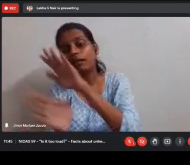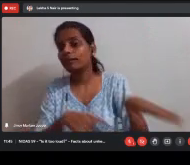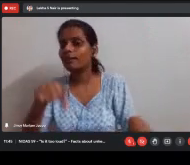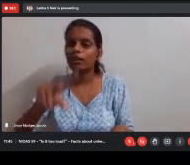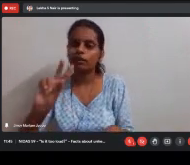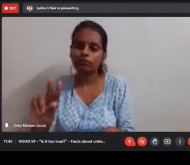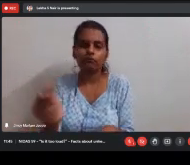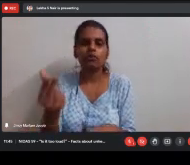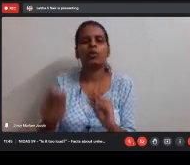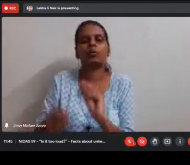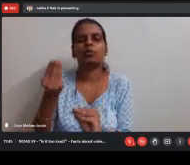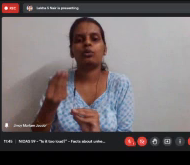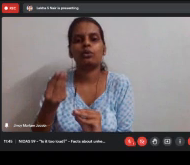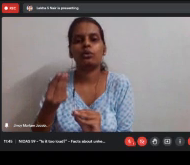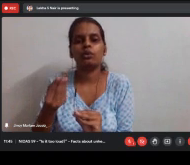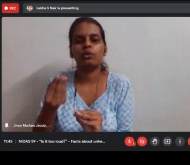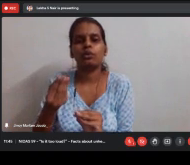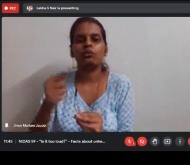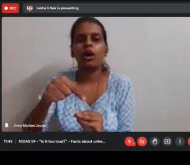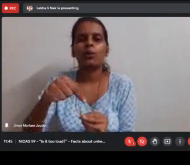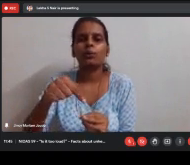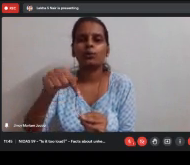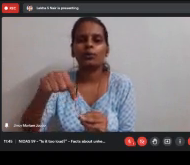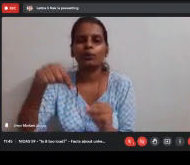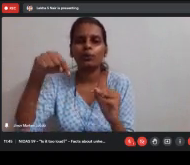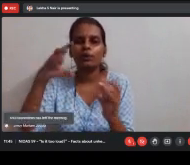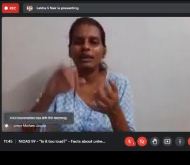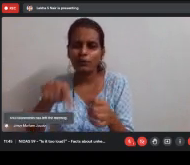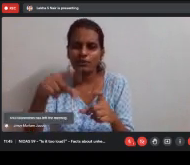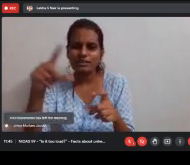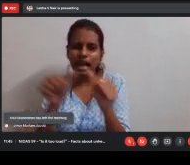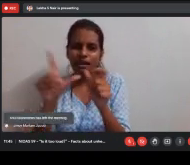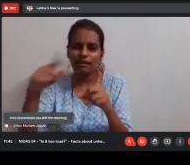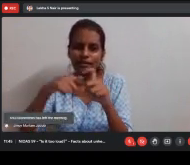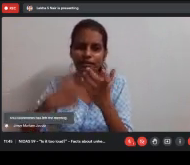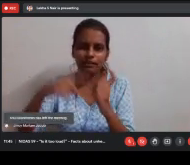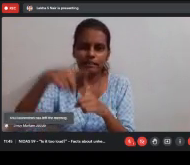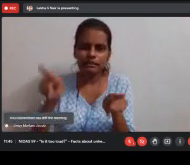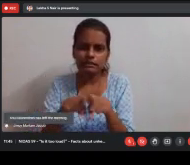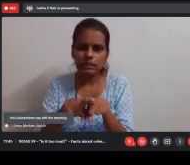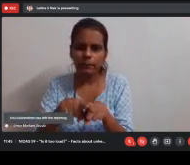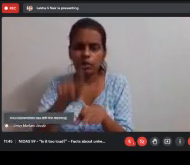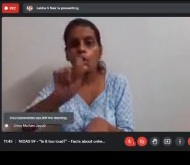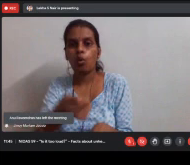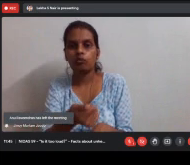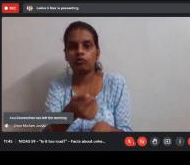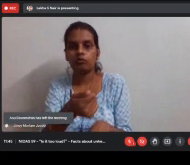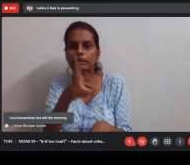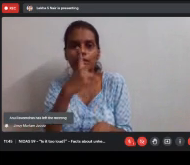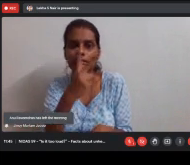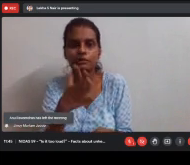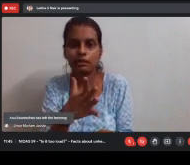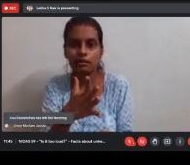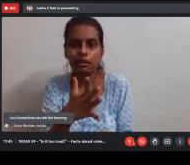കിട്ടും. അതായത് ഇതിൽ നിന്നും കൂടുതൽ അല്ലെങ്കിൽ റേസിംഗ് ദ വോളിയം അബോവ് ദിസ് ലെവൽ ഈസ് നോട്ട് സേഫ്, ഇറ്റ് മേ ഡാമേജ് യുവർ ഹിയറിംഗ്.